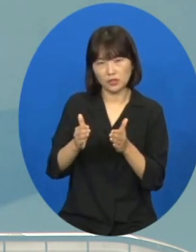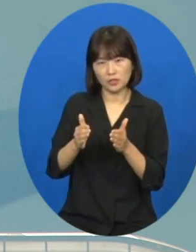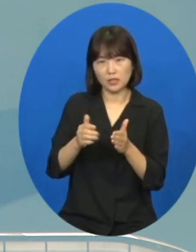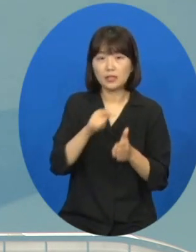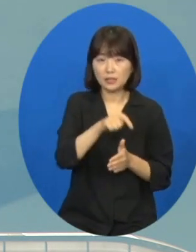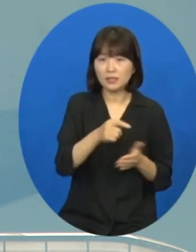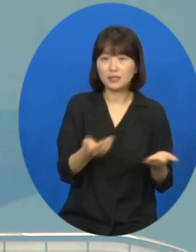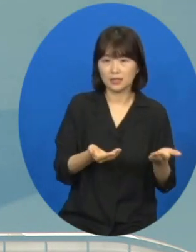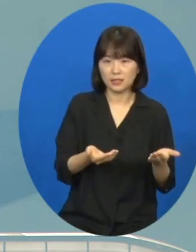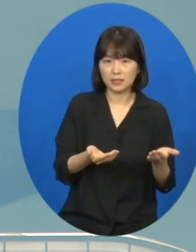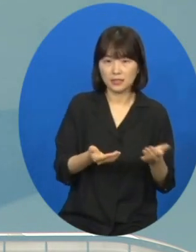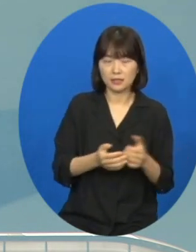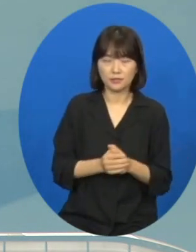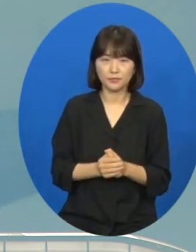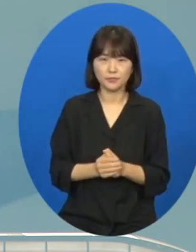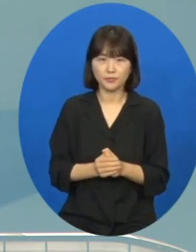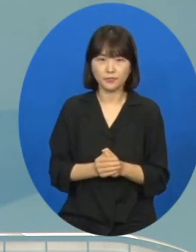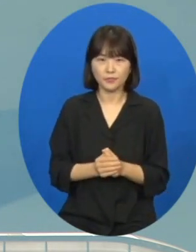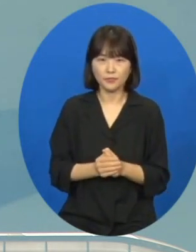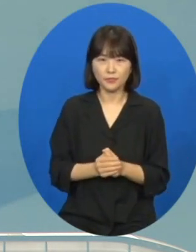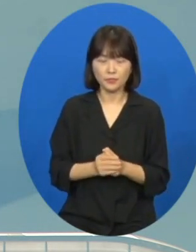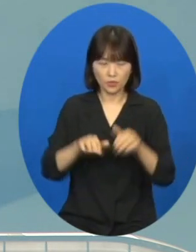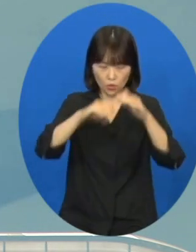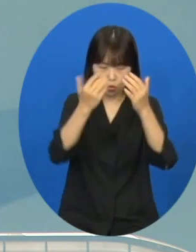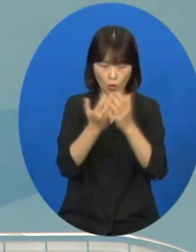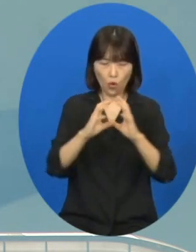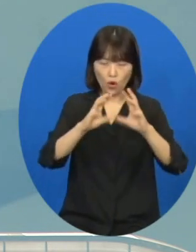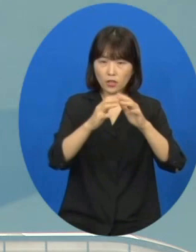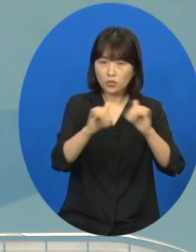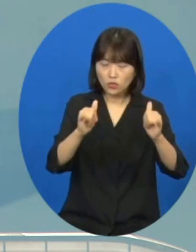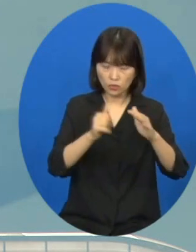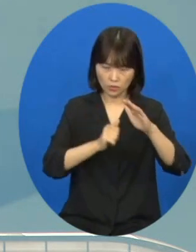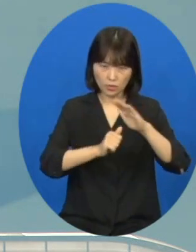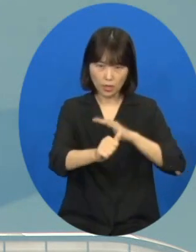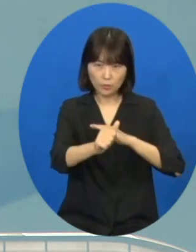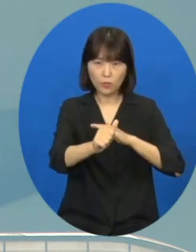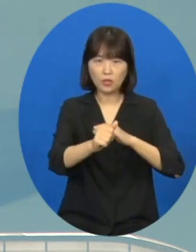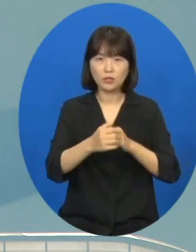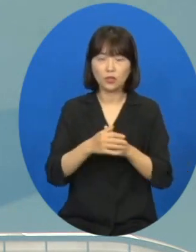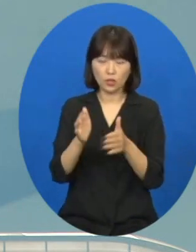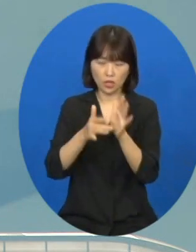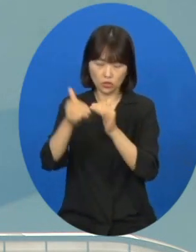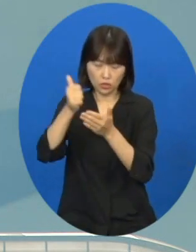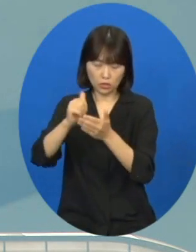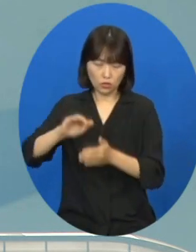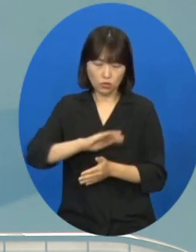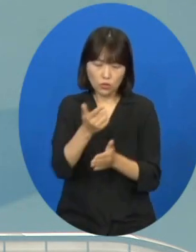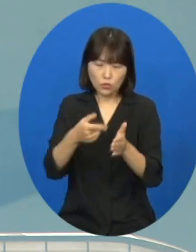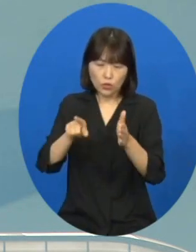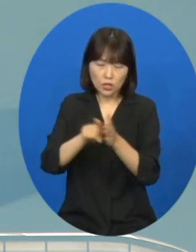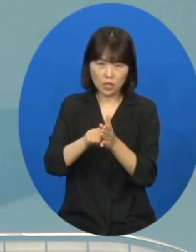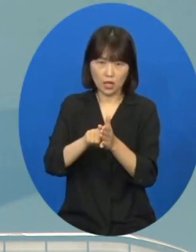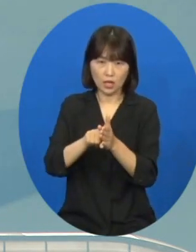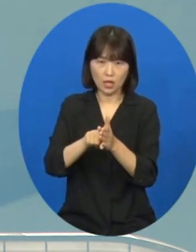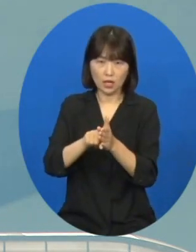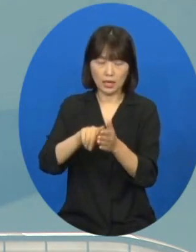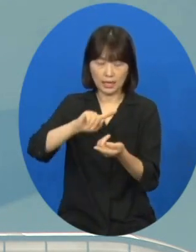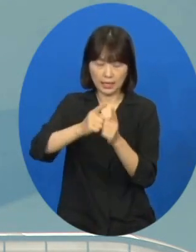그리고 온 인류를 대표해서 예수님이 우리 위해서 속죄 제물이 되어